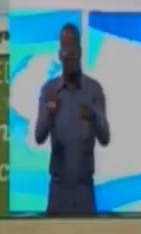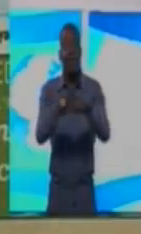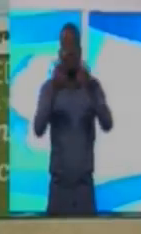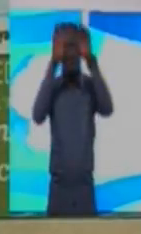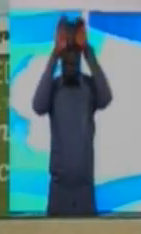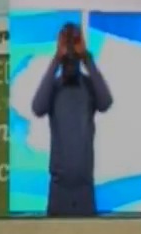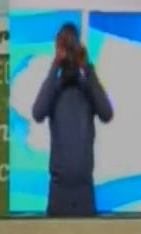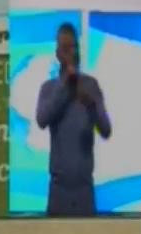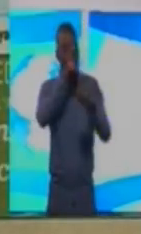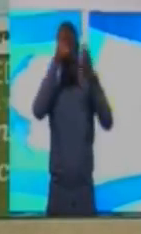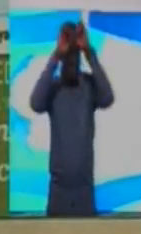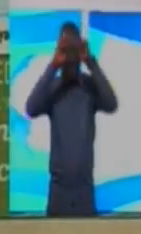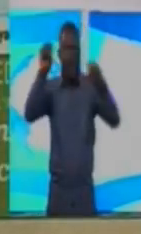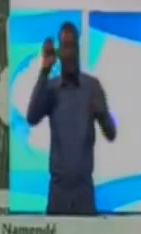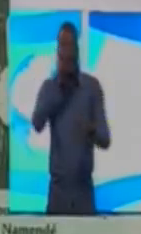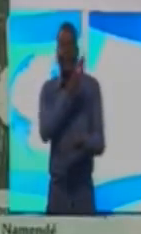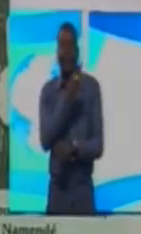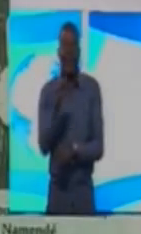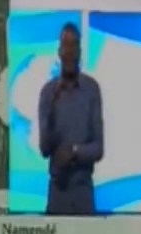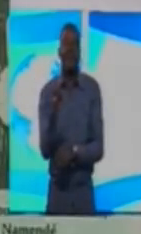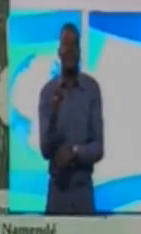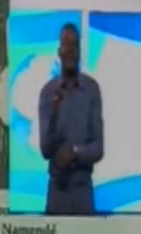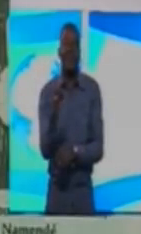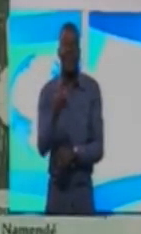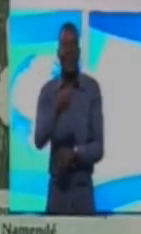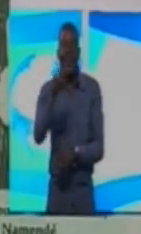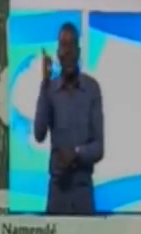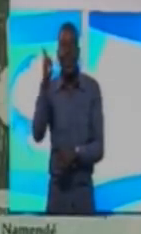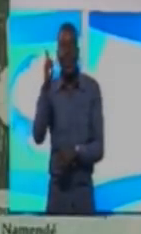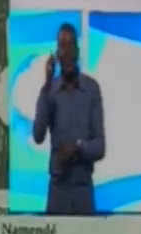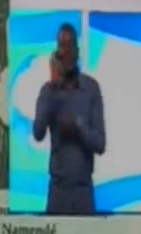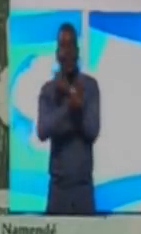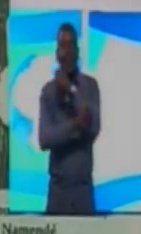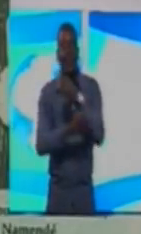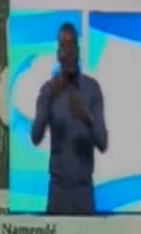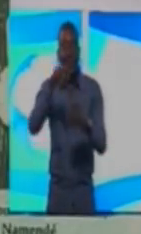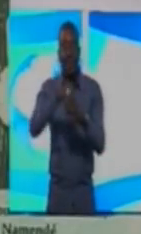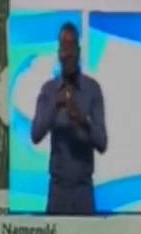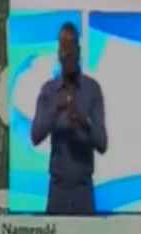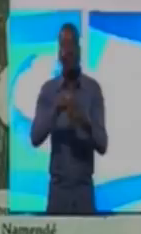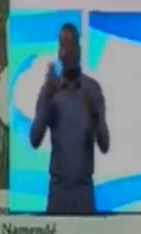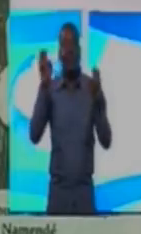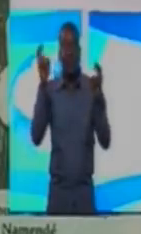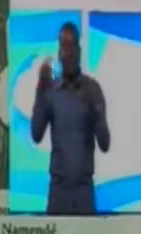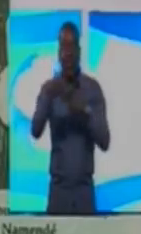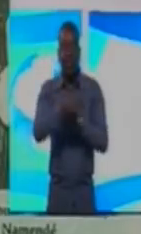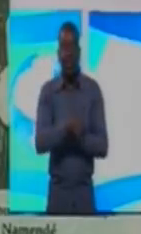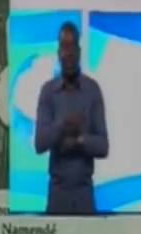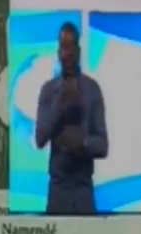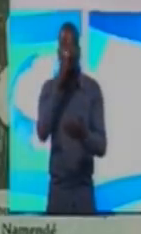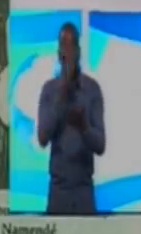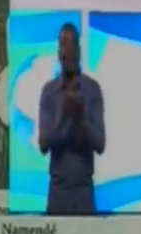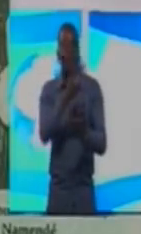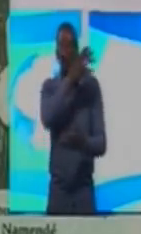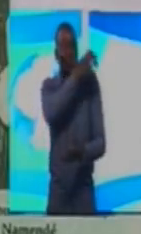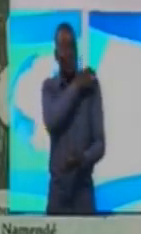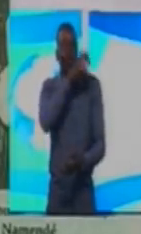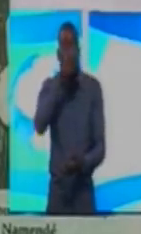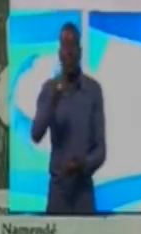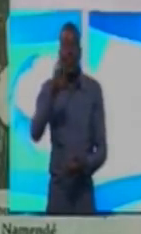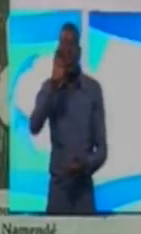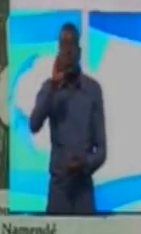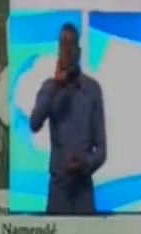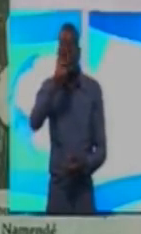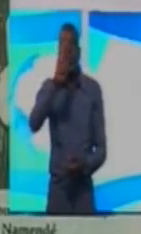Macron. Fin de citation. Autre actualité, dans les parutions de ce jour, l'arrestation du chef Kogoloego de